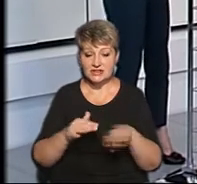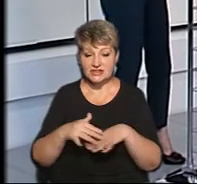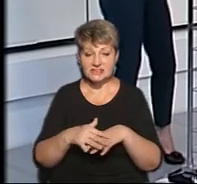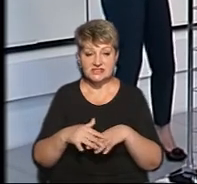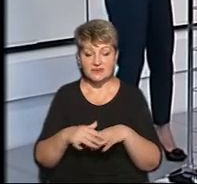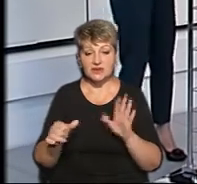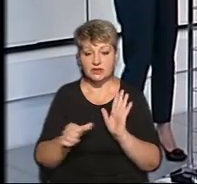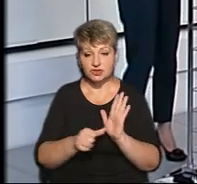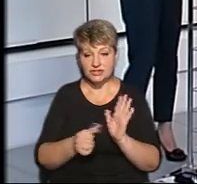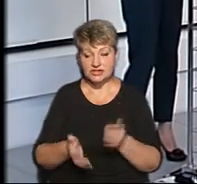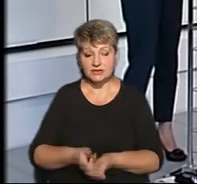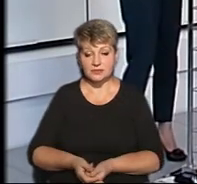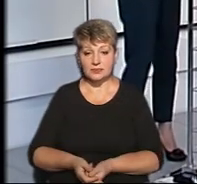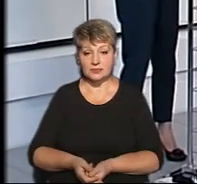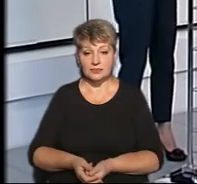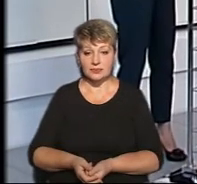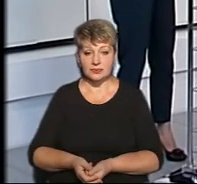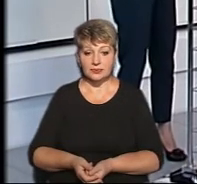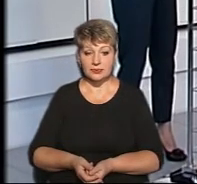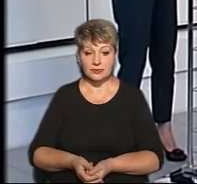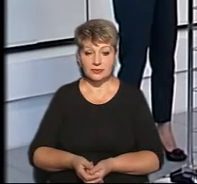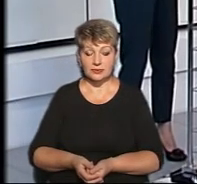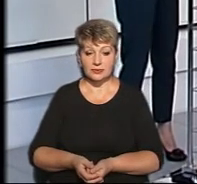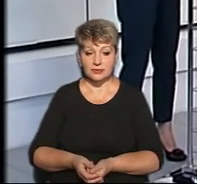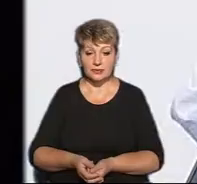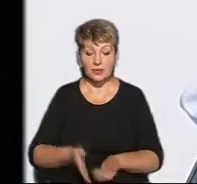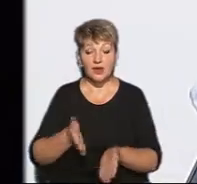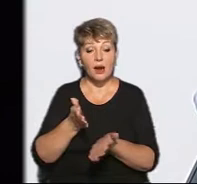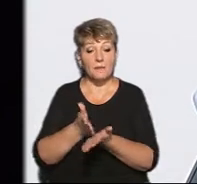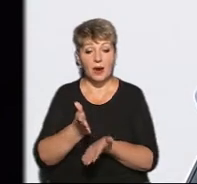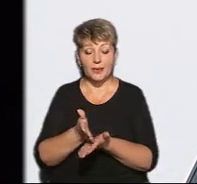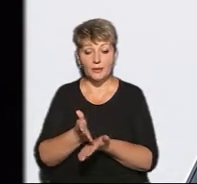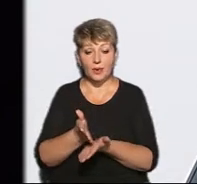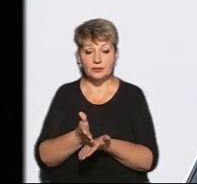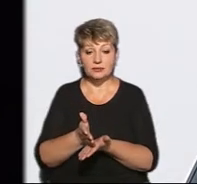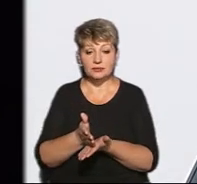6. Цифра номер 6. Під цією цифрою маємо